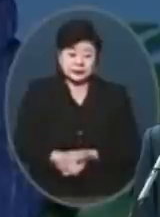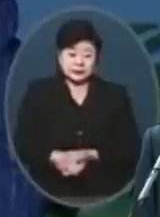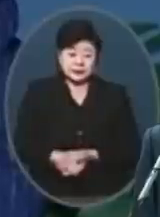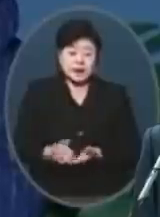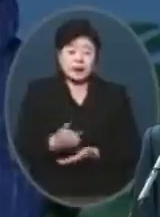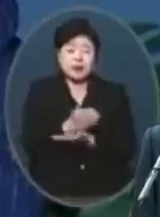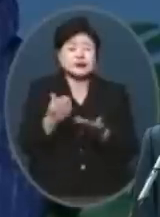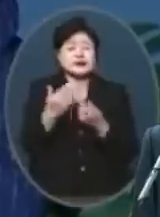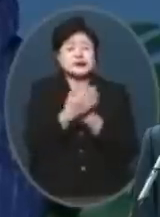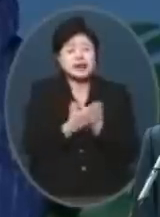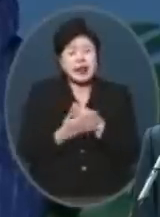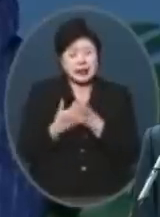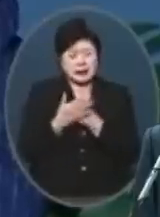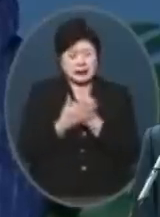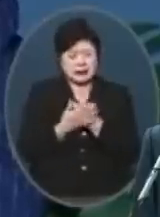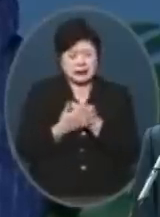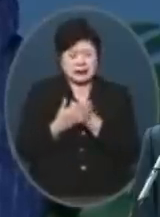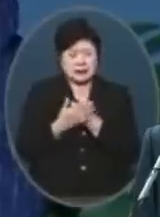베푸신 은혜는